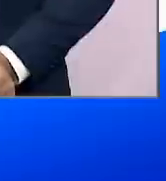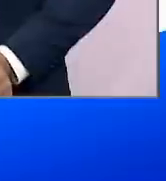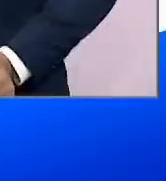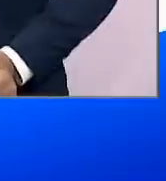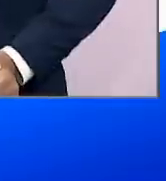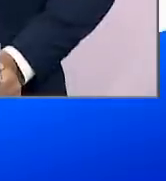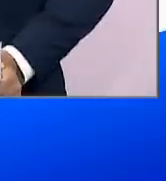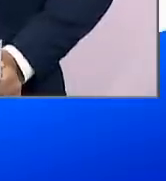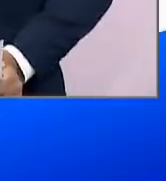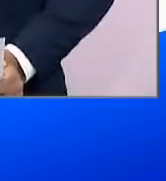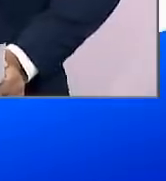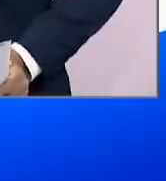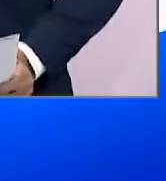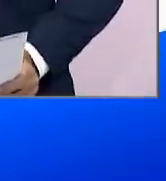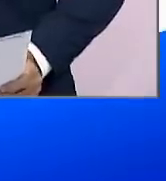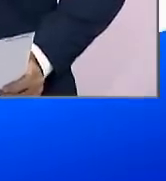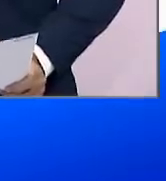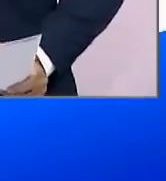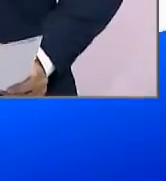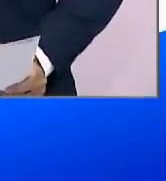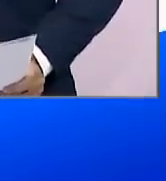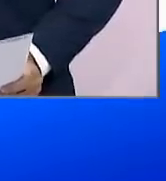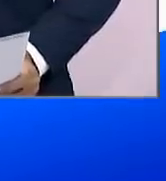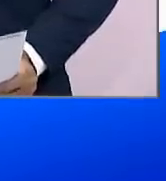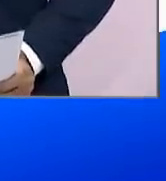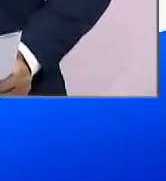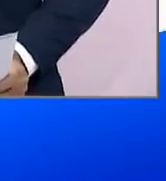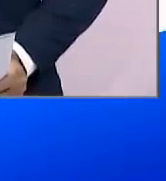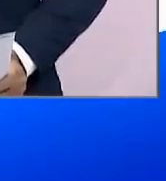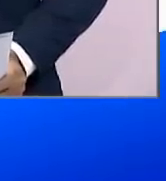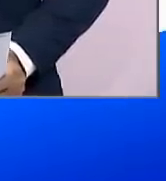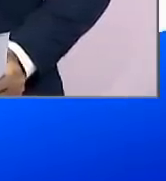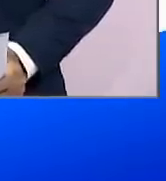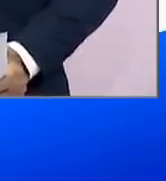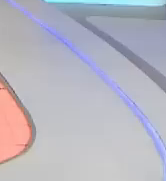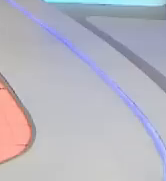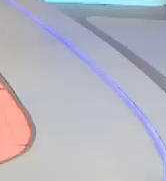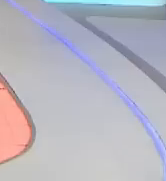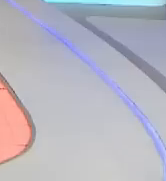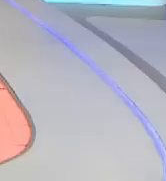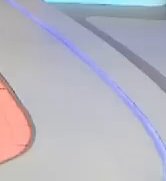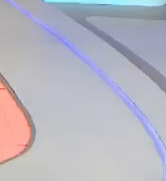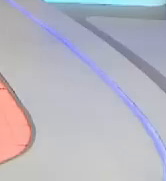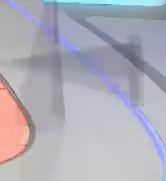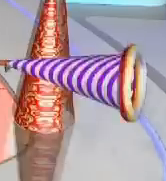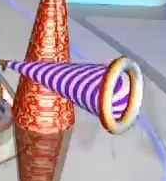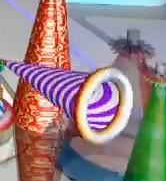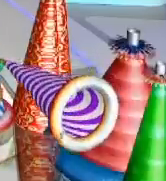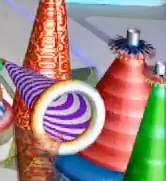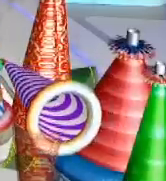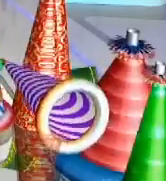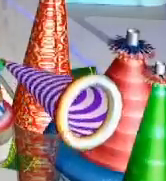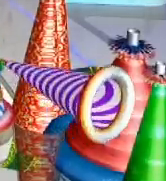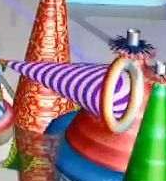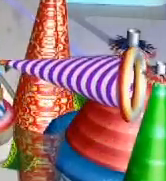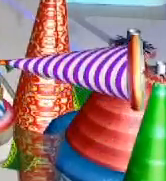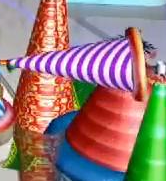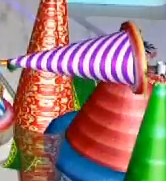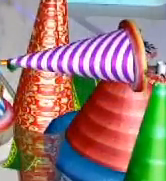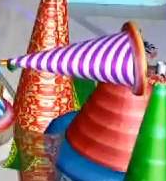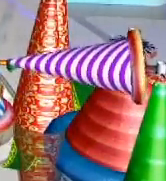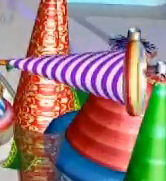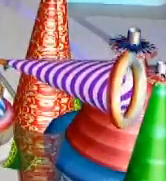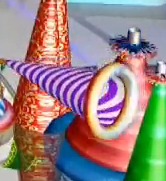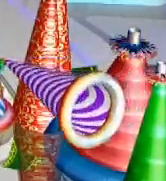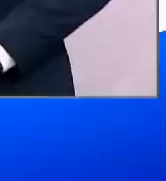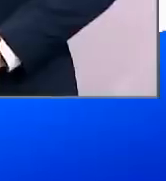Shaira. At yan ang mga balita ngayong Martes. Ako po si Vicky Morales. Mga kapuso, 5 days na lang,